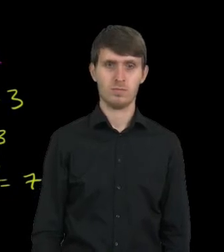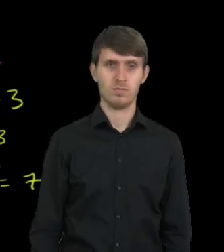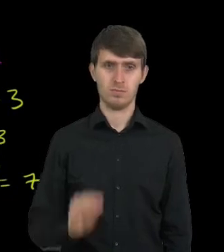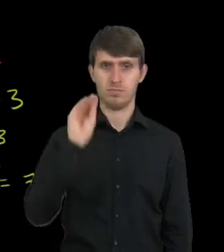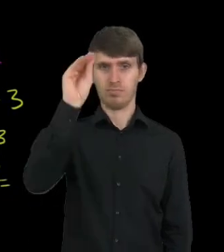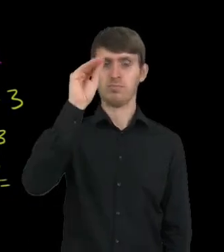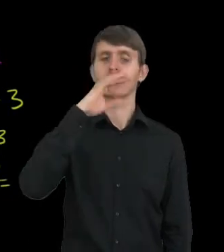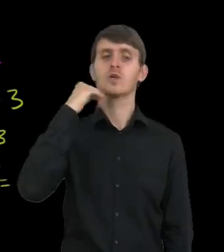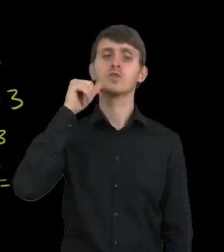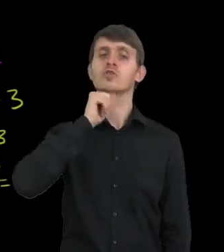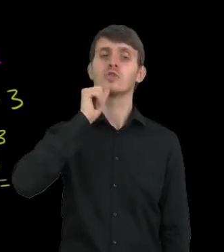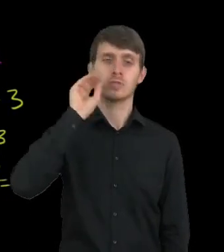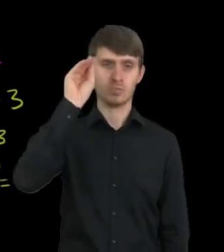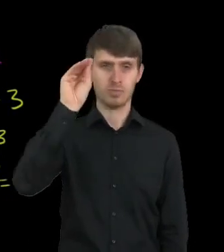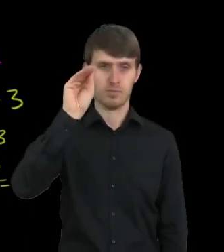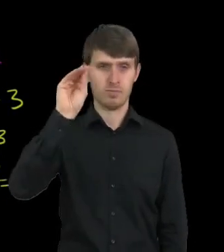umieścić tutaj.